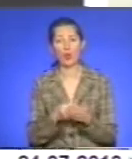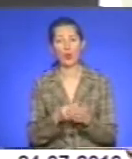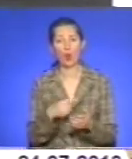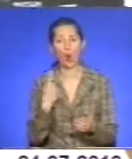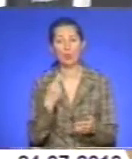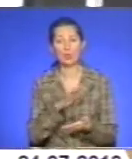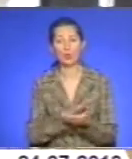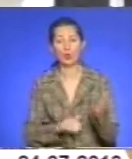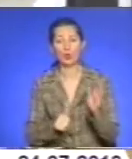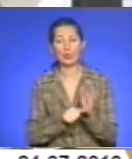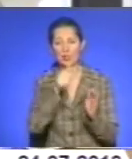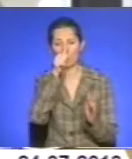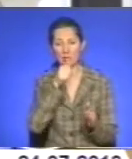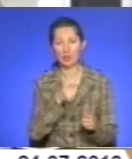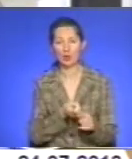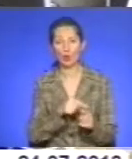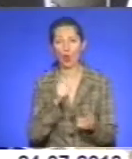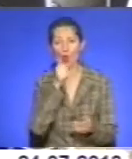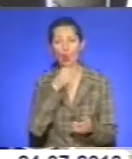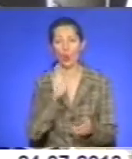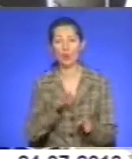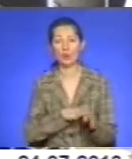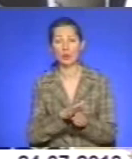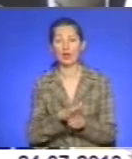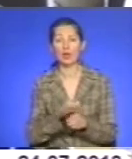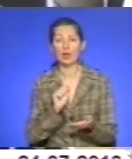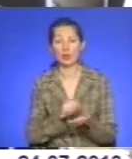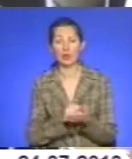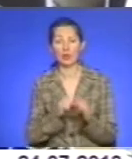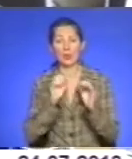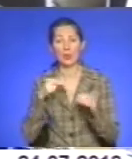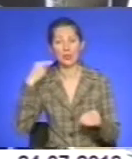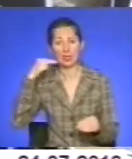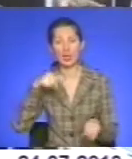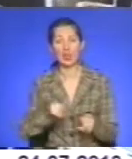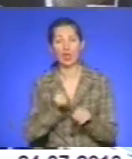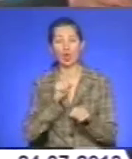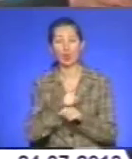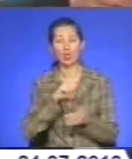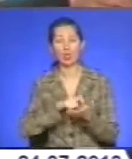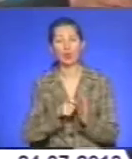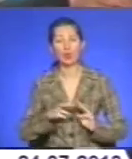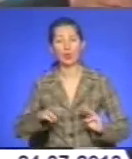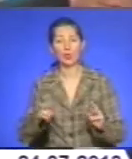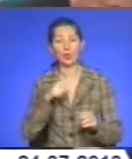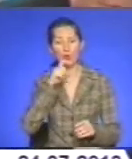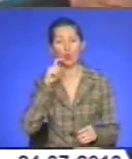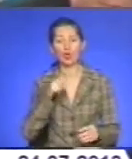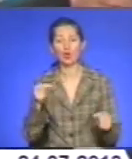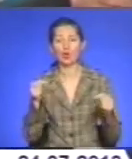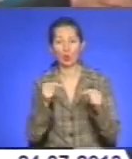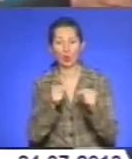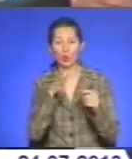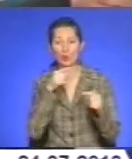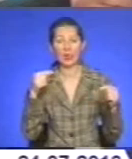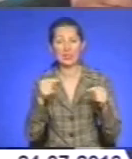впродовж 6 місяців поточного року, було виконання актів президента і доручень Кабінету міністрів України щодо своєчасної виплати пенсій